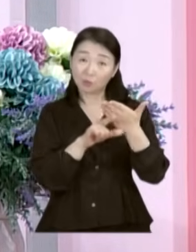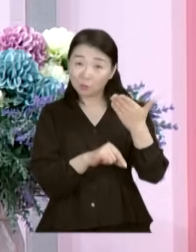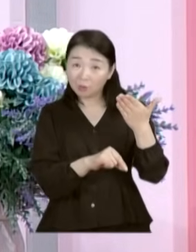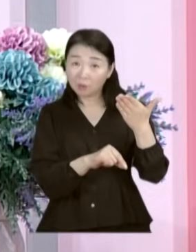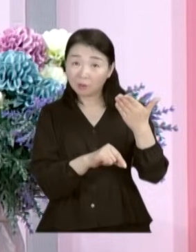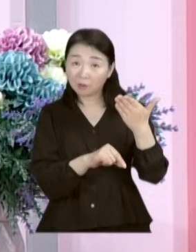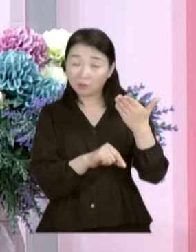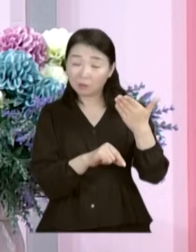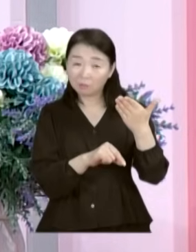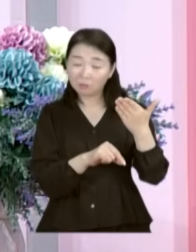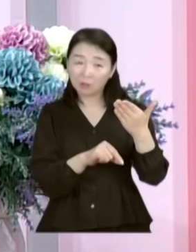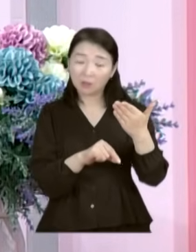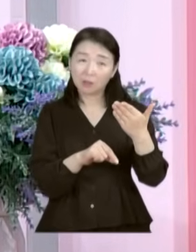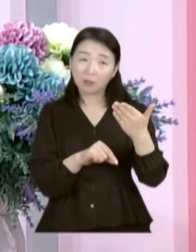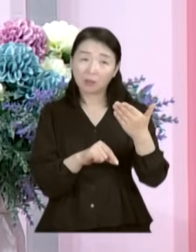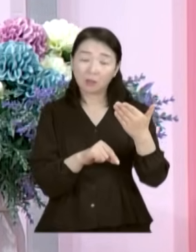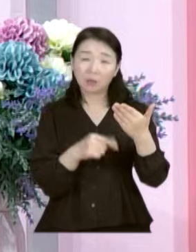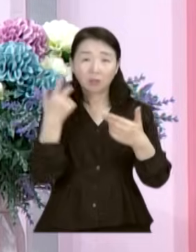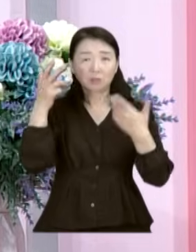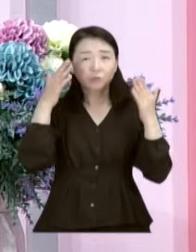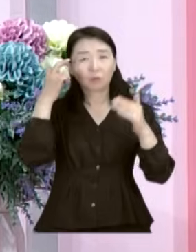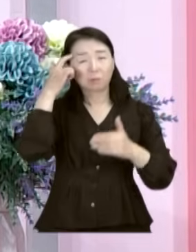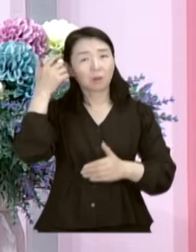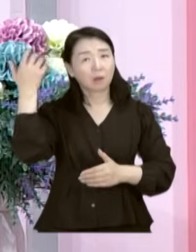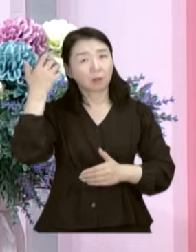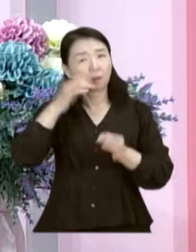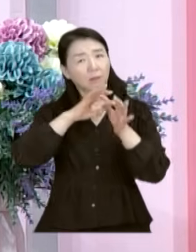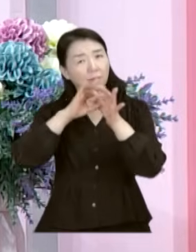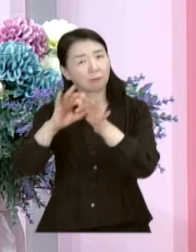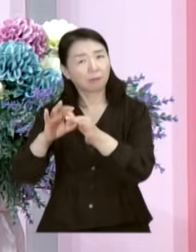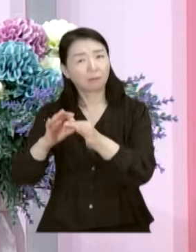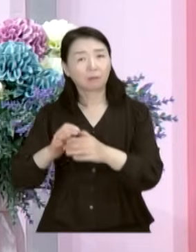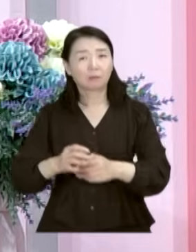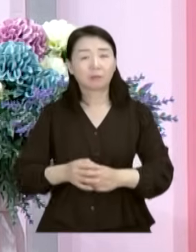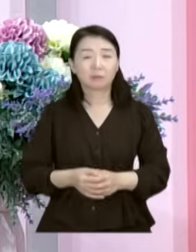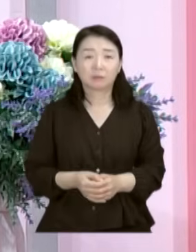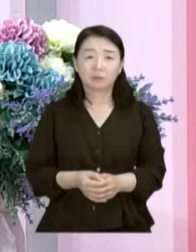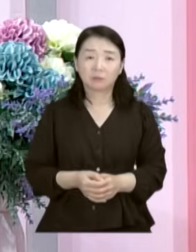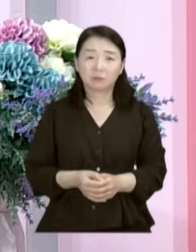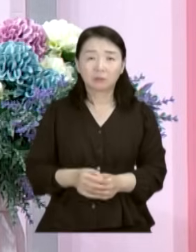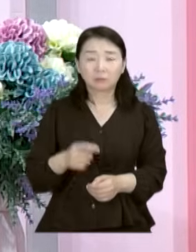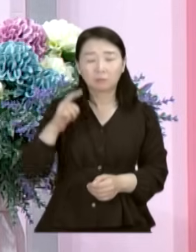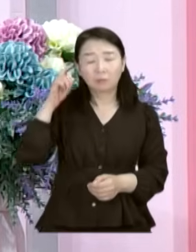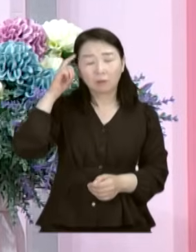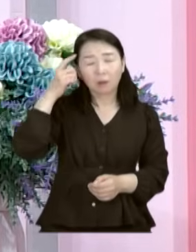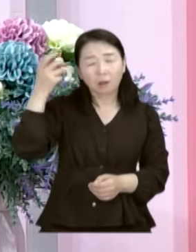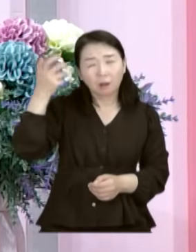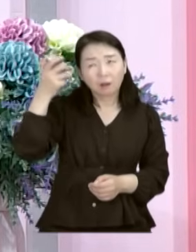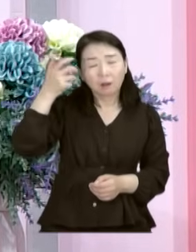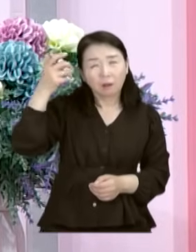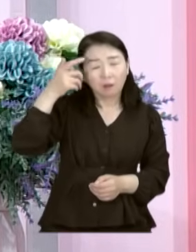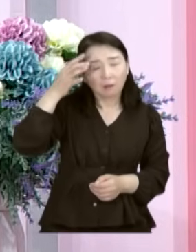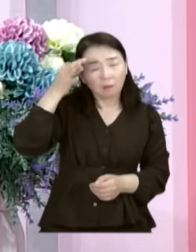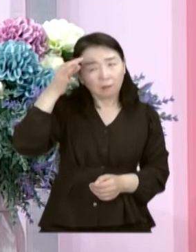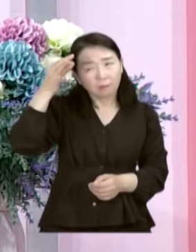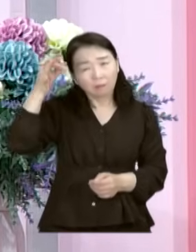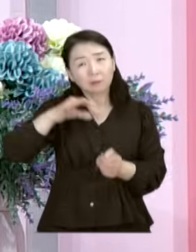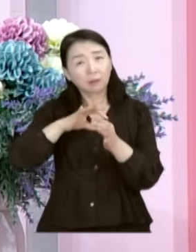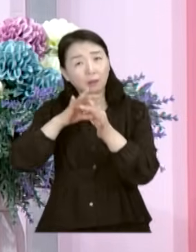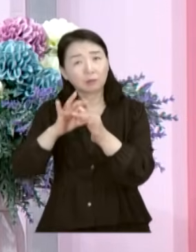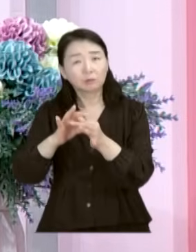작년에 9월경에 한 일주일 두통이 있더라고요 그래서 좀 안 없어지니까